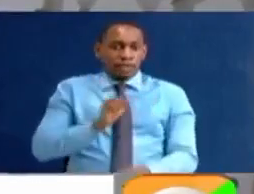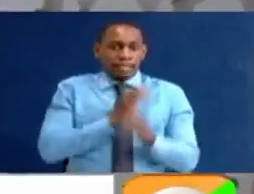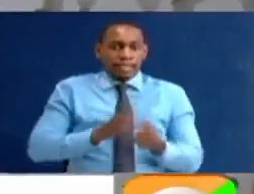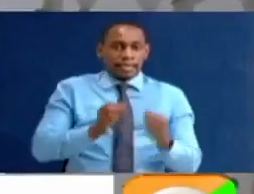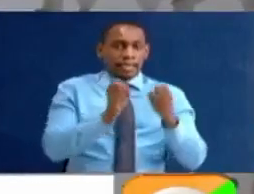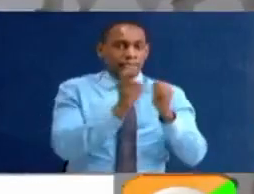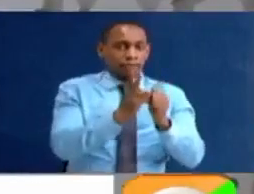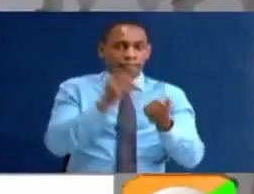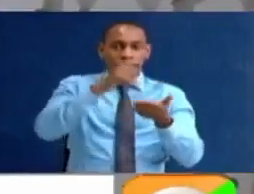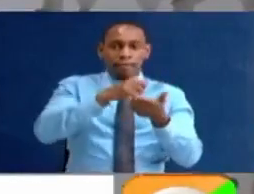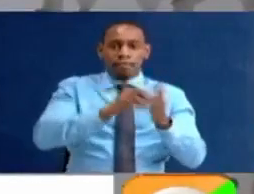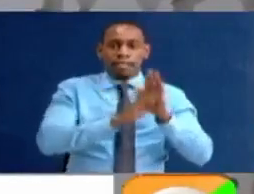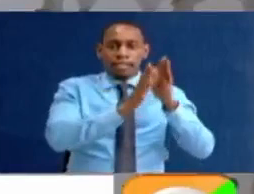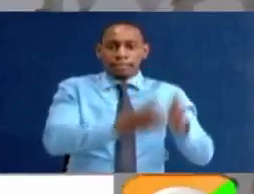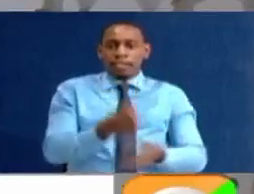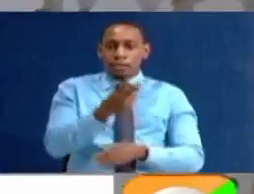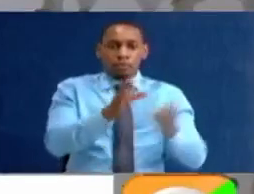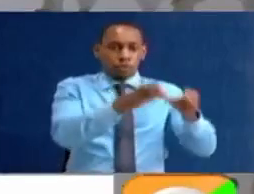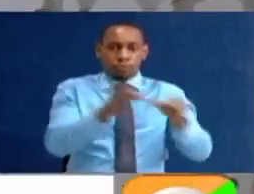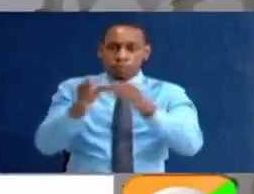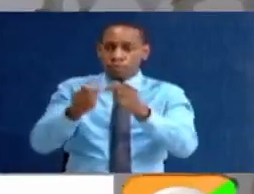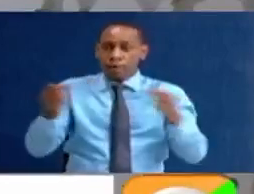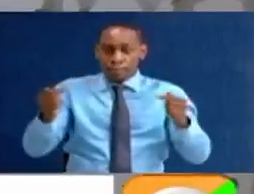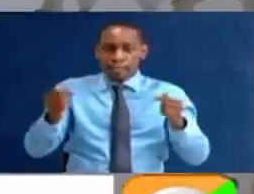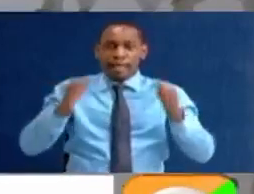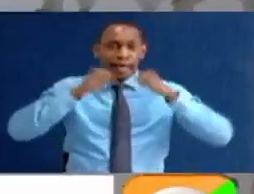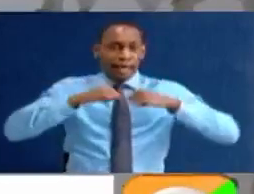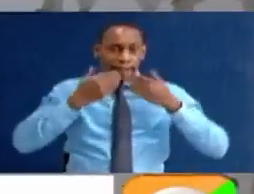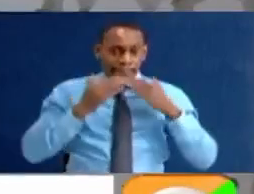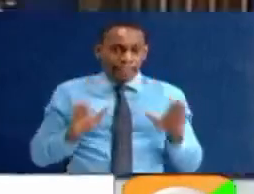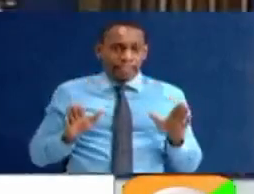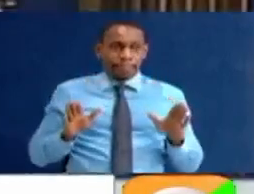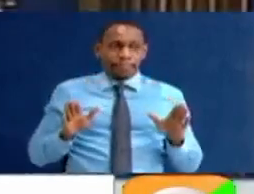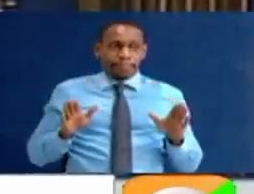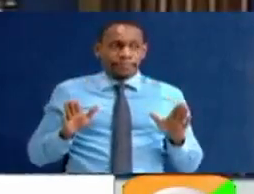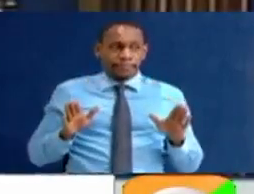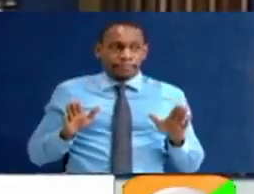12 iliyojumuisha wawakilishi kutoka mirengo miwili pinzani kuafikiana.